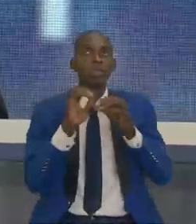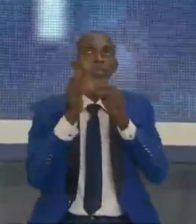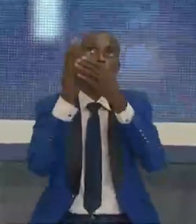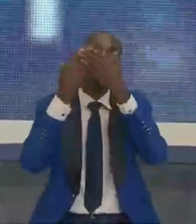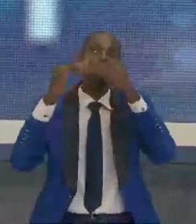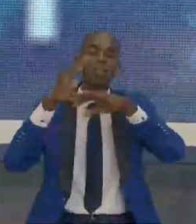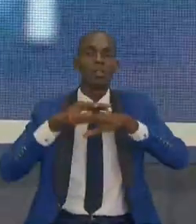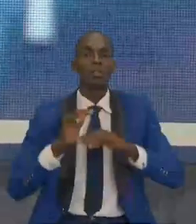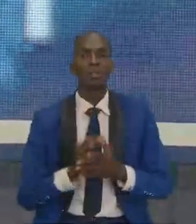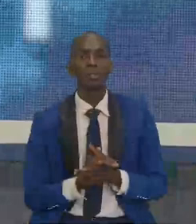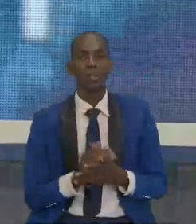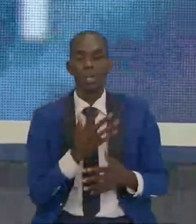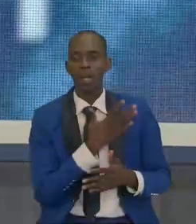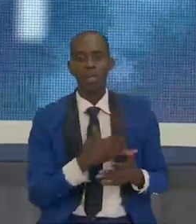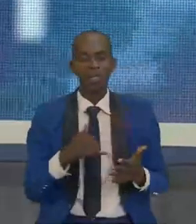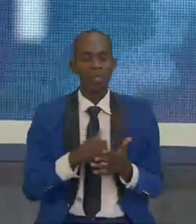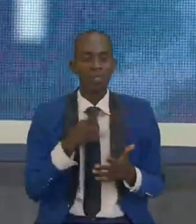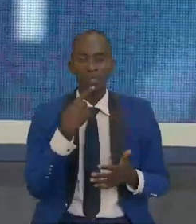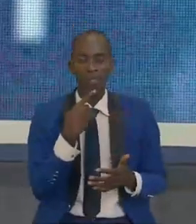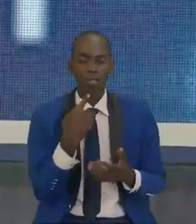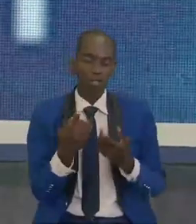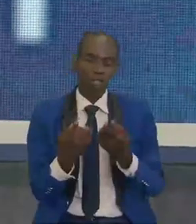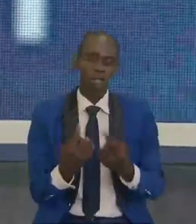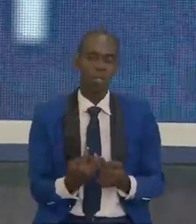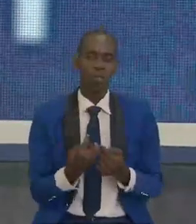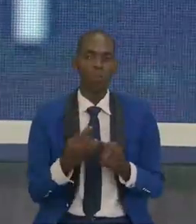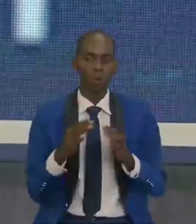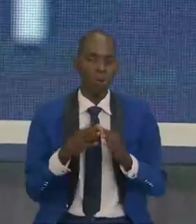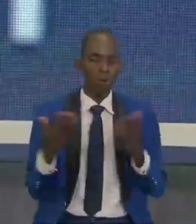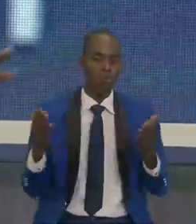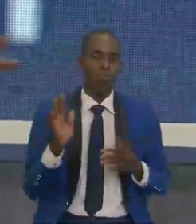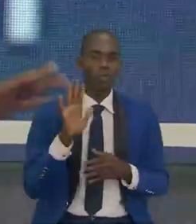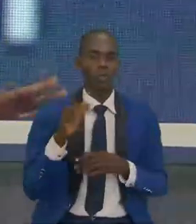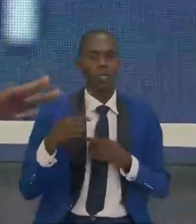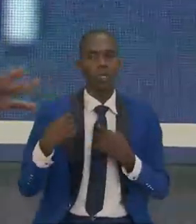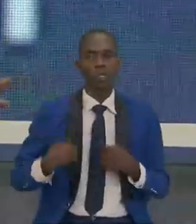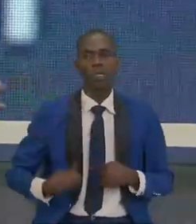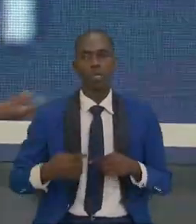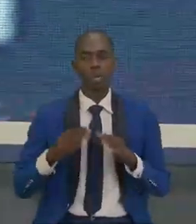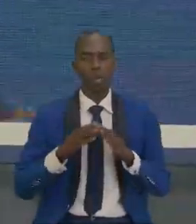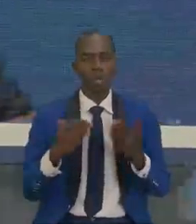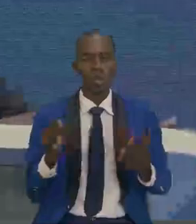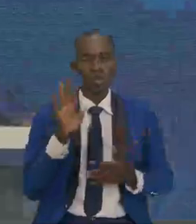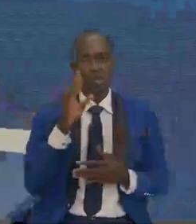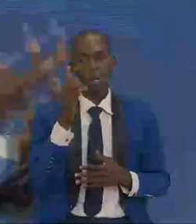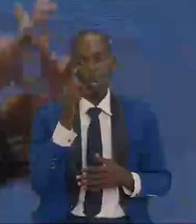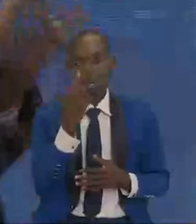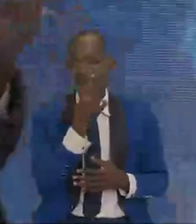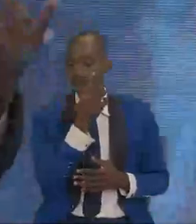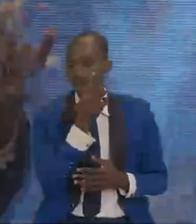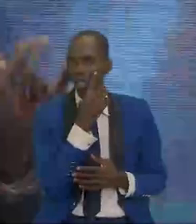manque. Il y a l'abondance de cela au ciel. Et dis, viens, ouvre ton